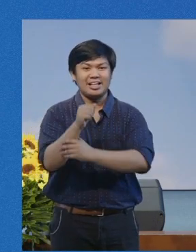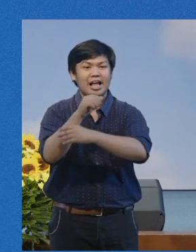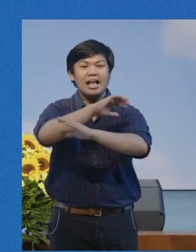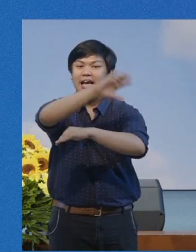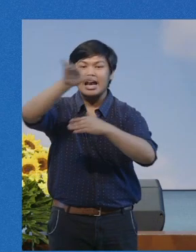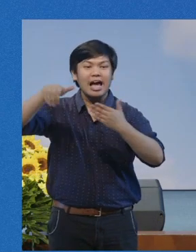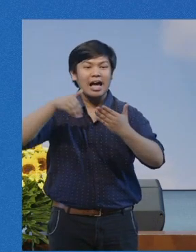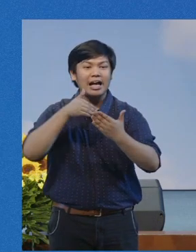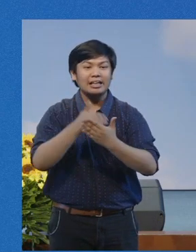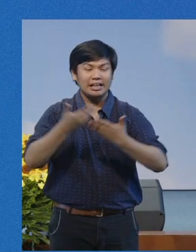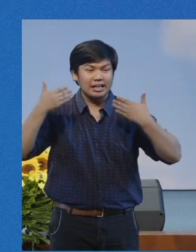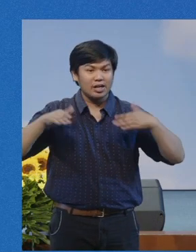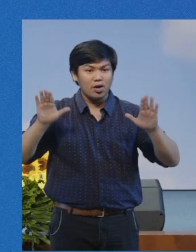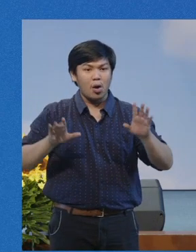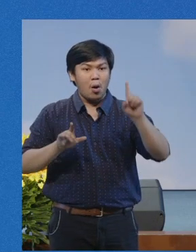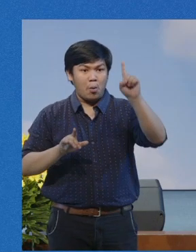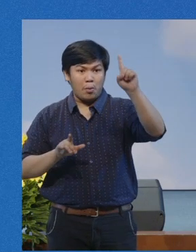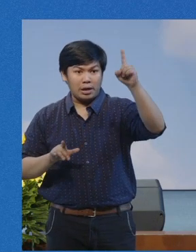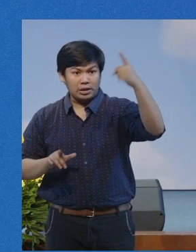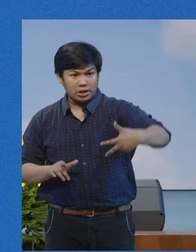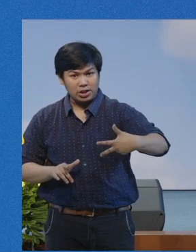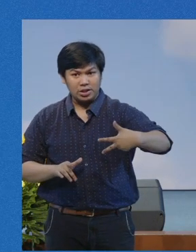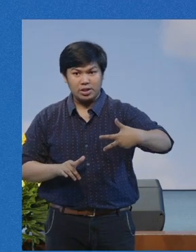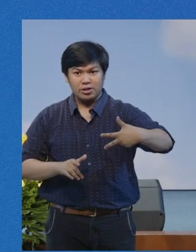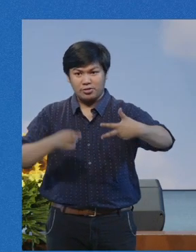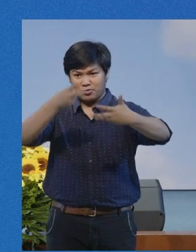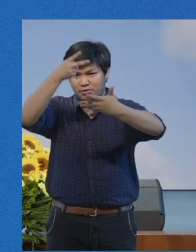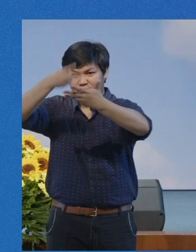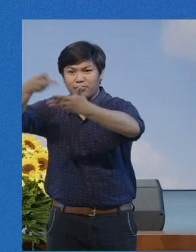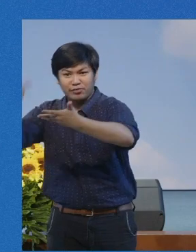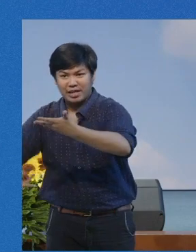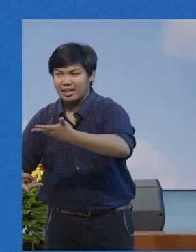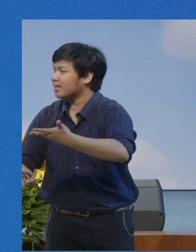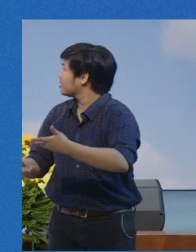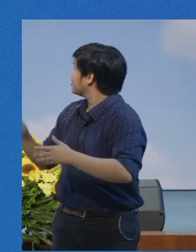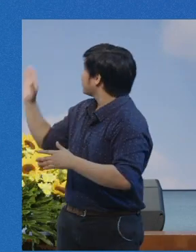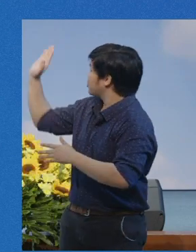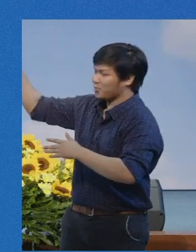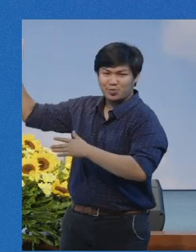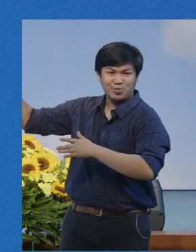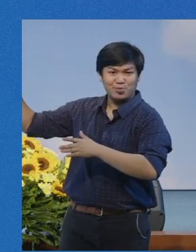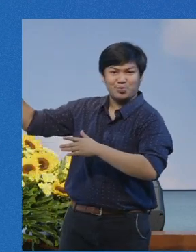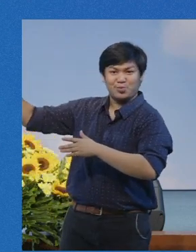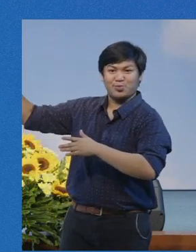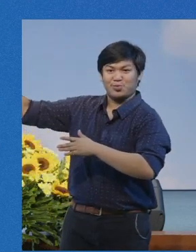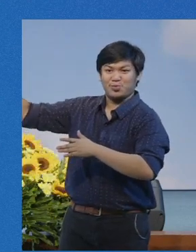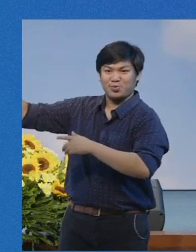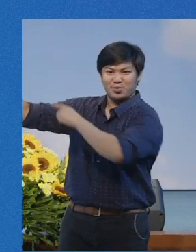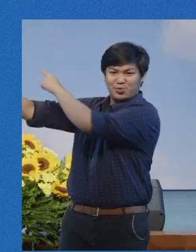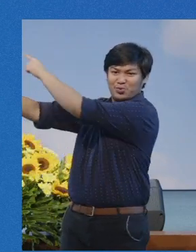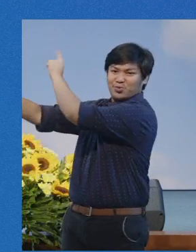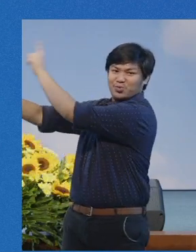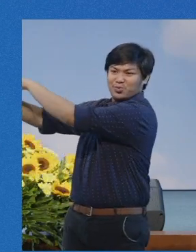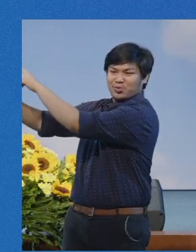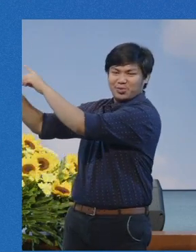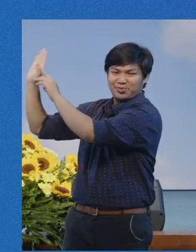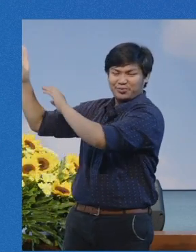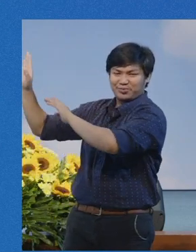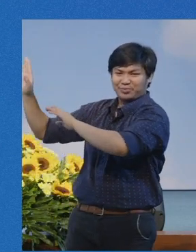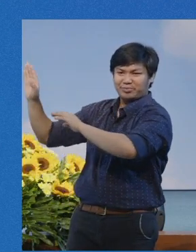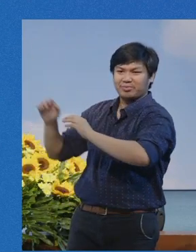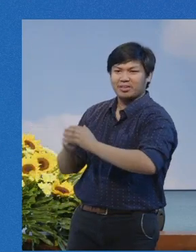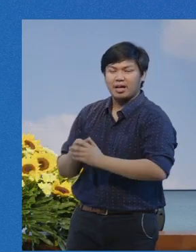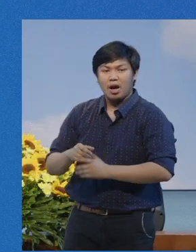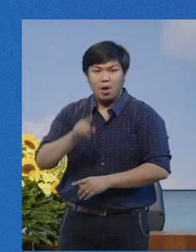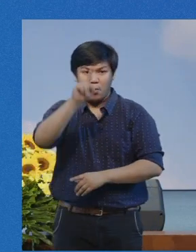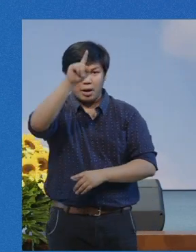anghel, one-third po yung fallen angels, dyan sa nakikita niyong slide, yung nasa kanan.